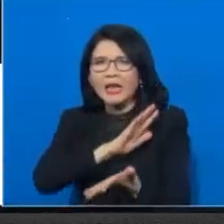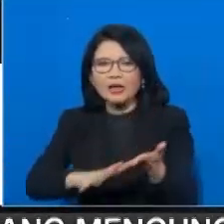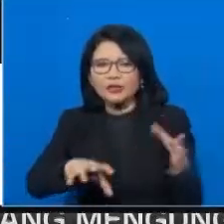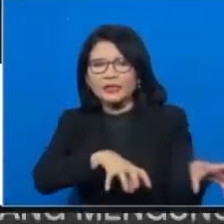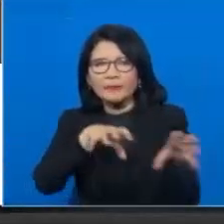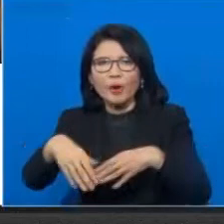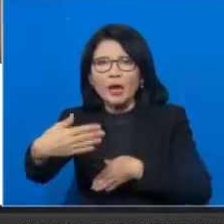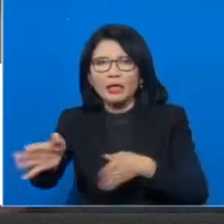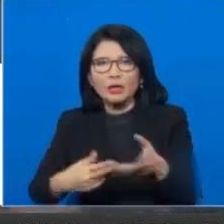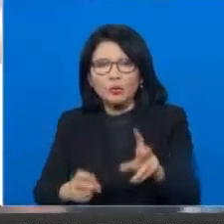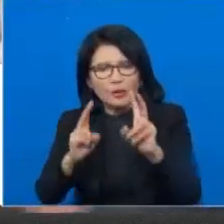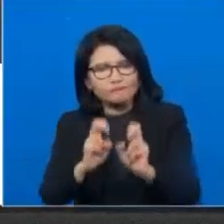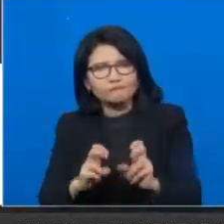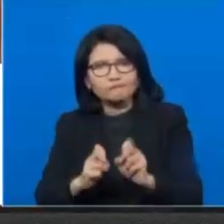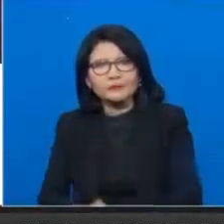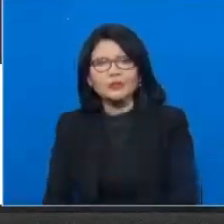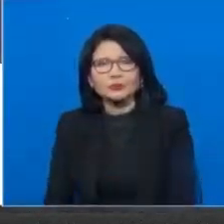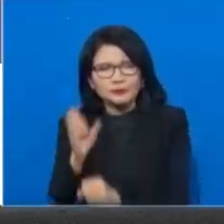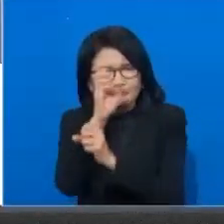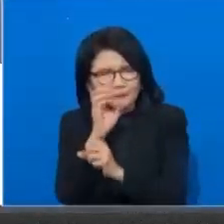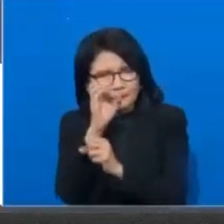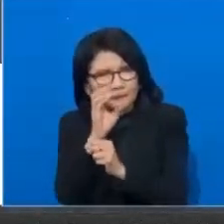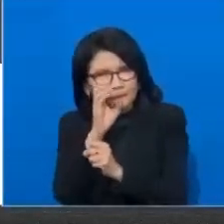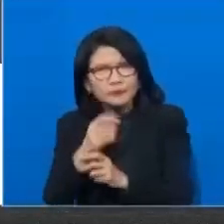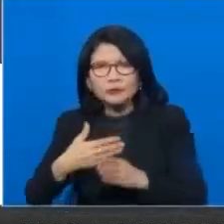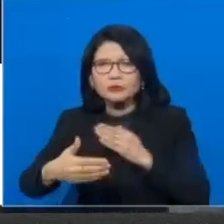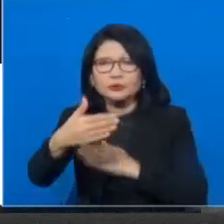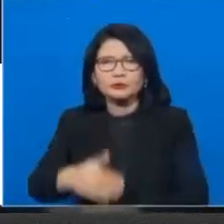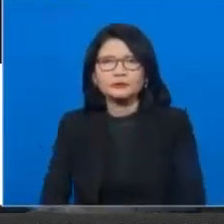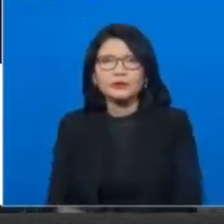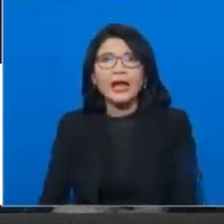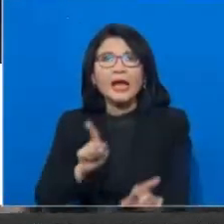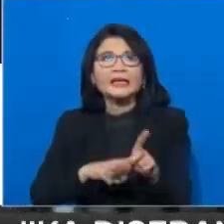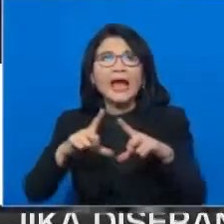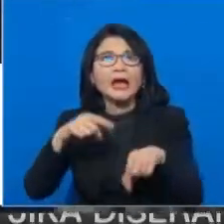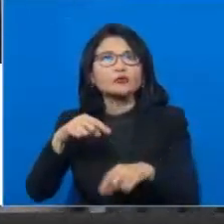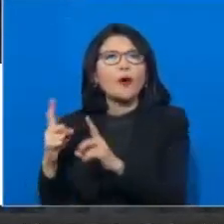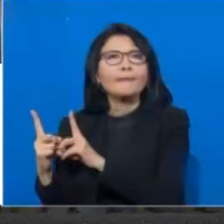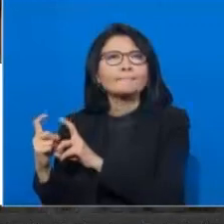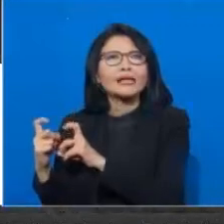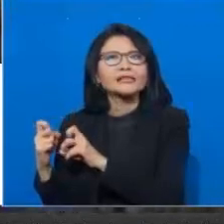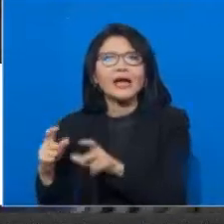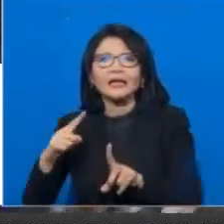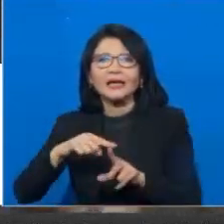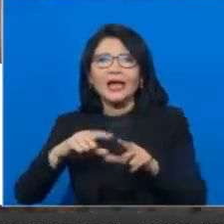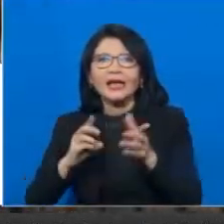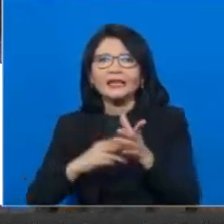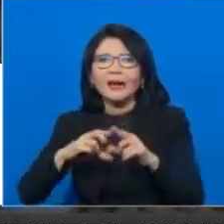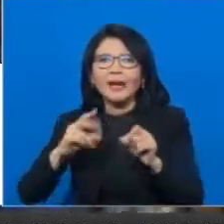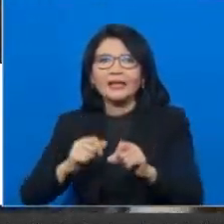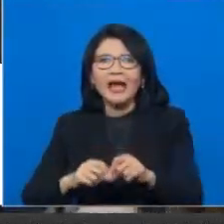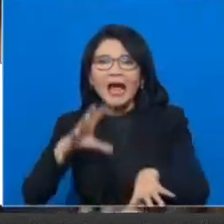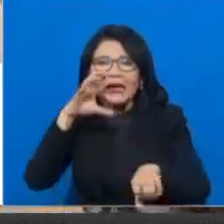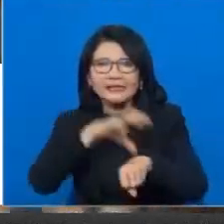ruang penyidik Mapolda Metro Jaya untuk diperiksa lebih lanjut. YA yang merupakan kekasih dari Tamara Tiasmara ditangkap di rumahnya